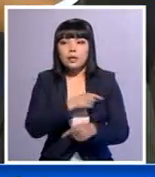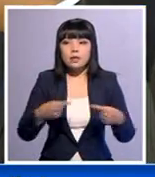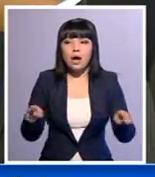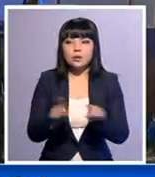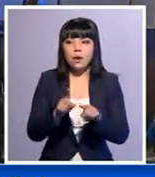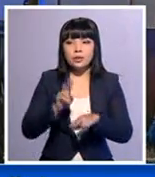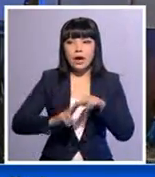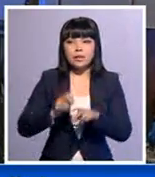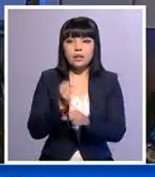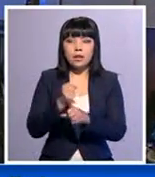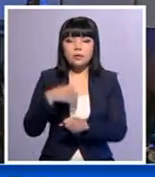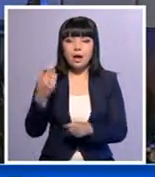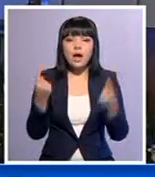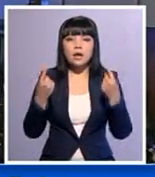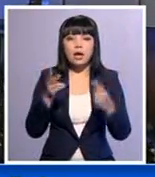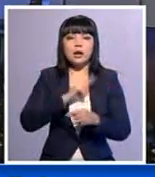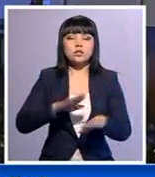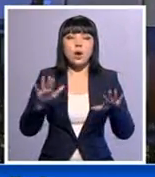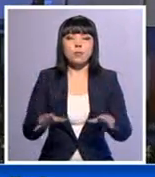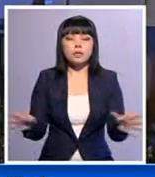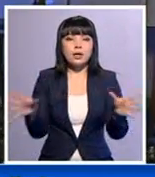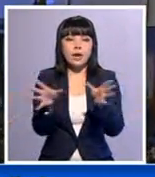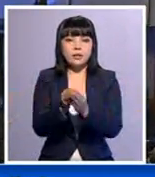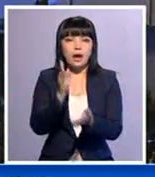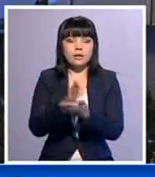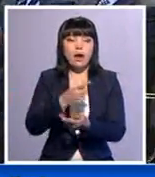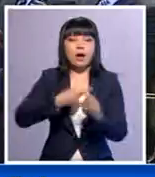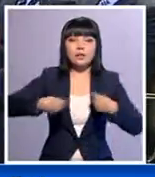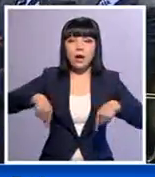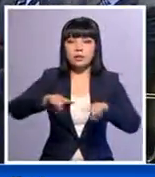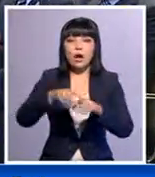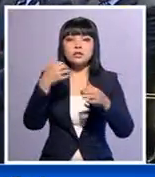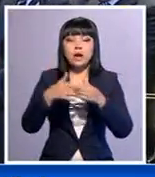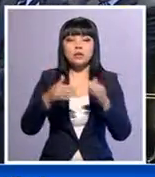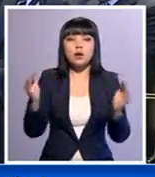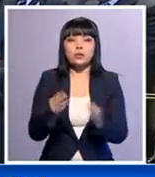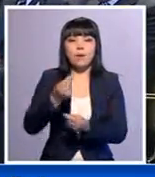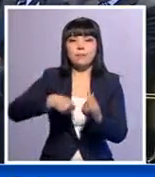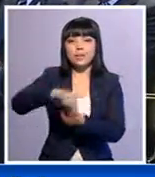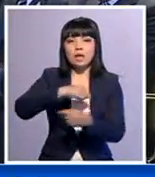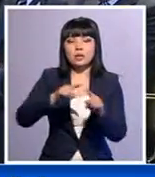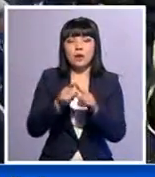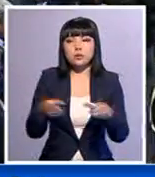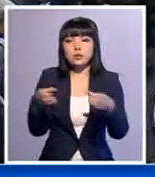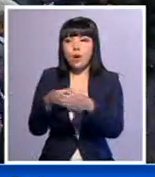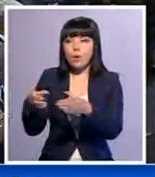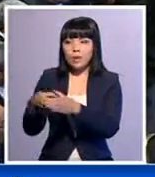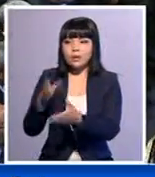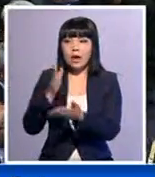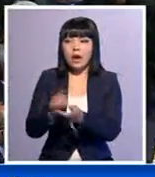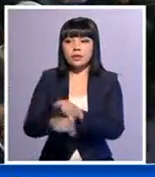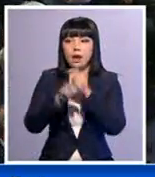Бұл осы саладағы ірі кәсіпорындарды біріктіріп, оны айналасына шағын және орта бизнесті топтастыруға жол ашпақ. Қорыта